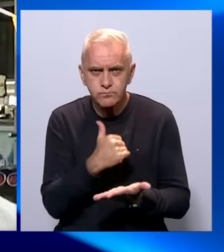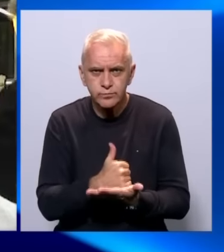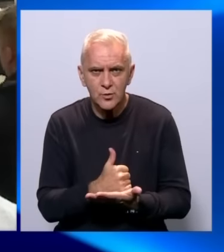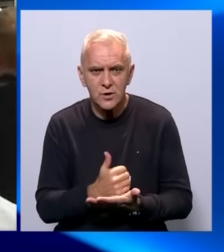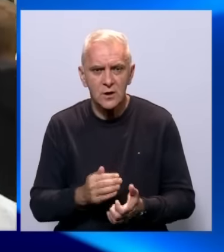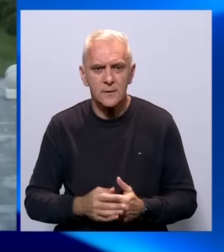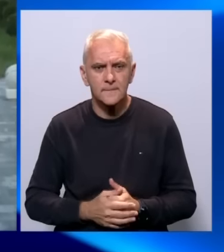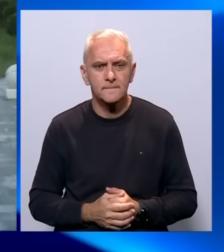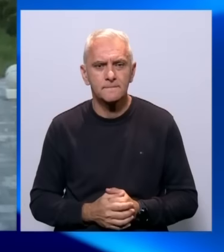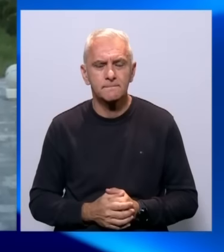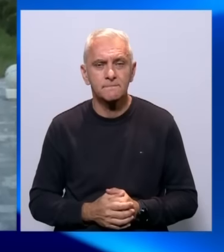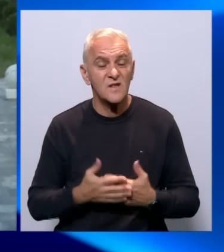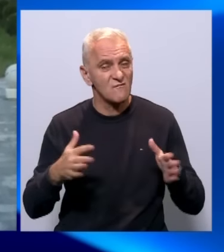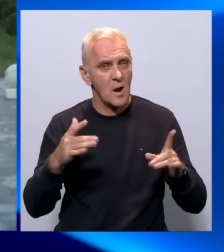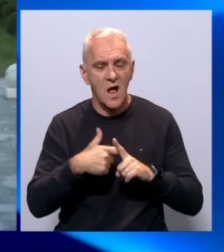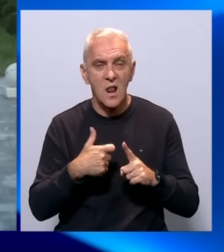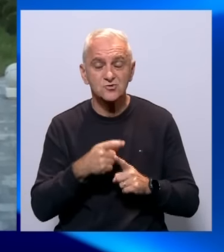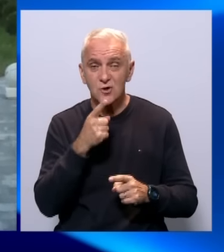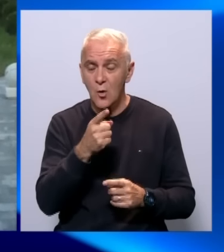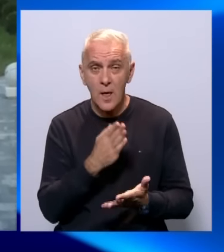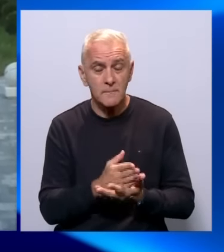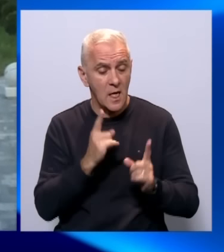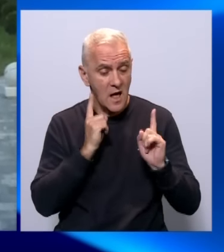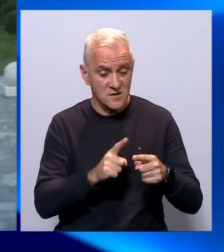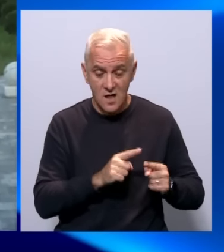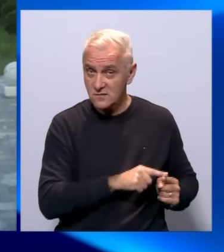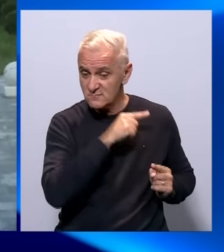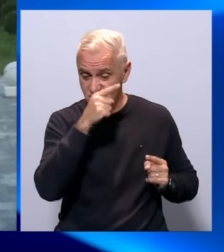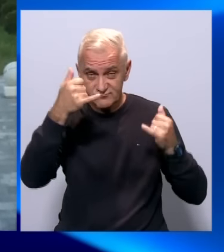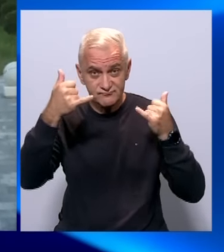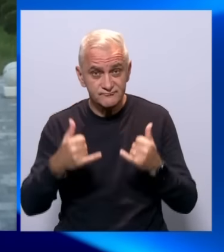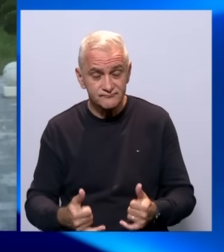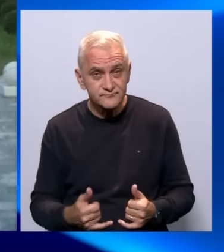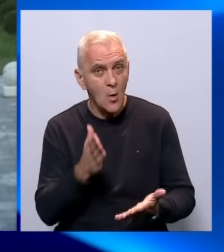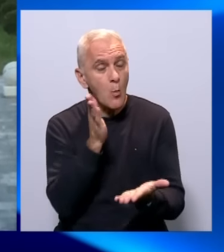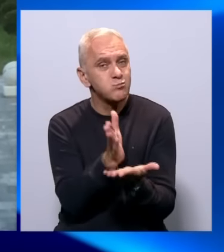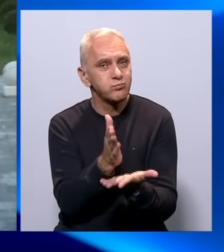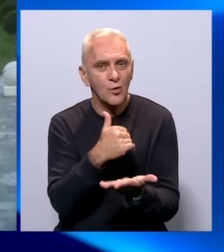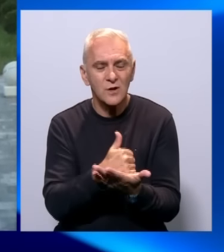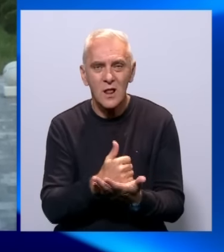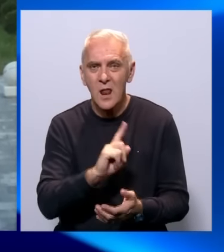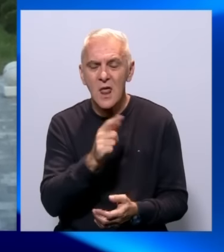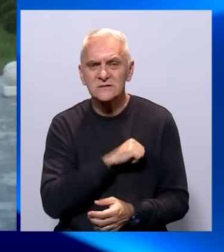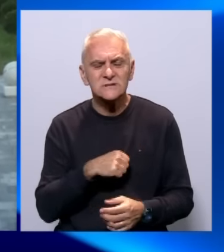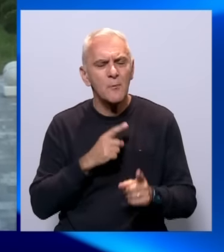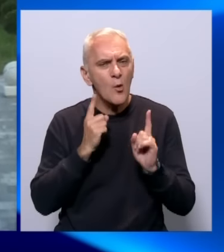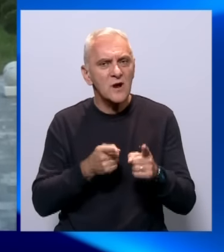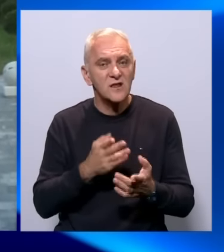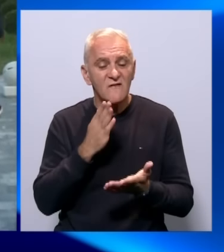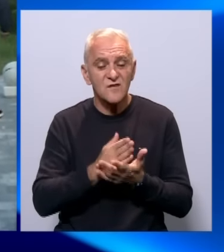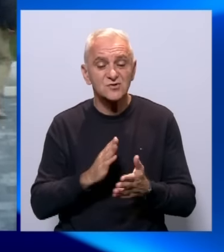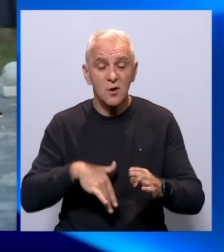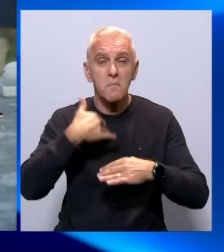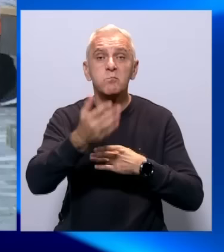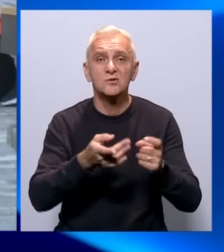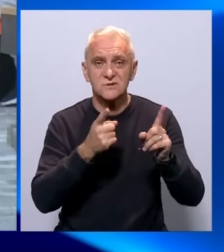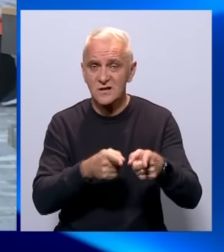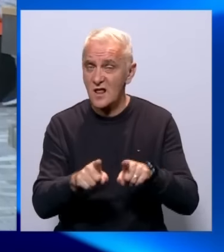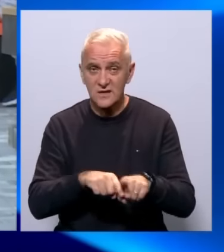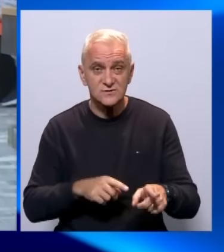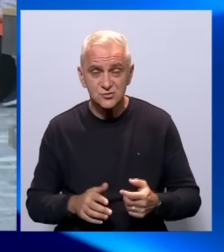Velikoj Kladuši. Velika Kladuša je bila od rata pa na ovamo i također podijeljena ne samo u ratu nego i u ovom postratnom